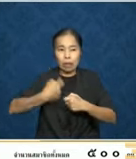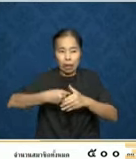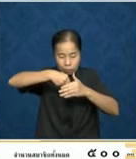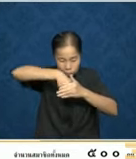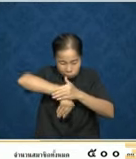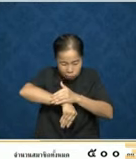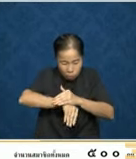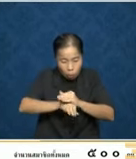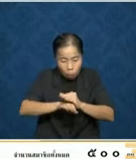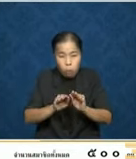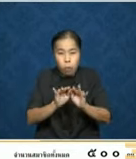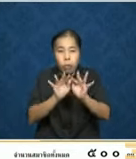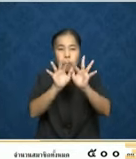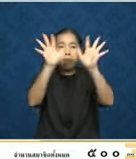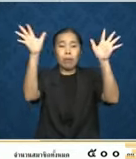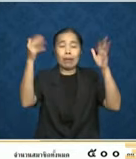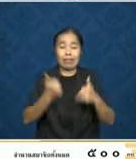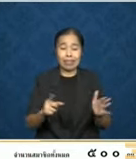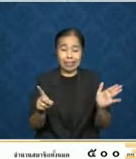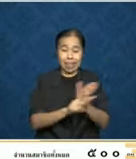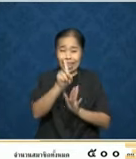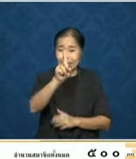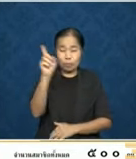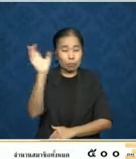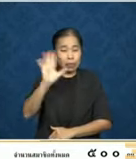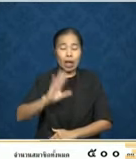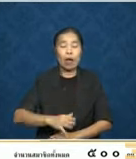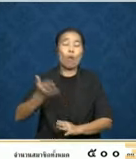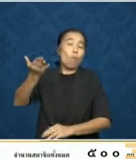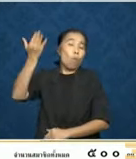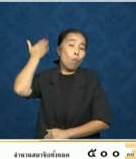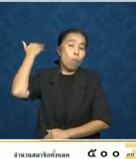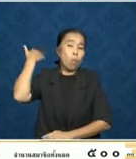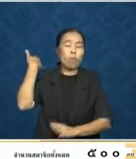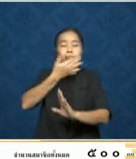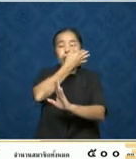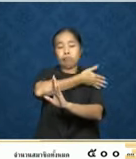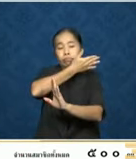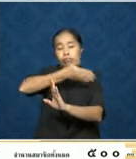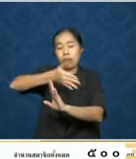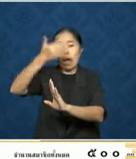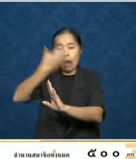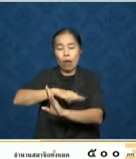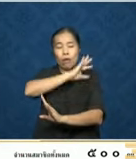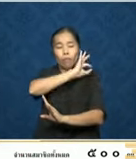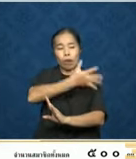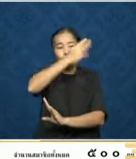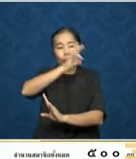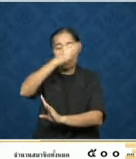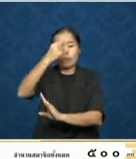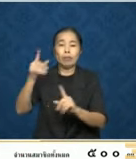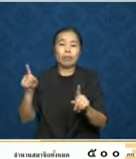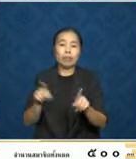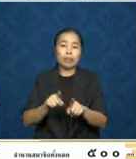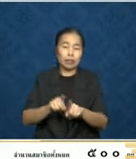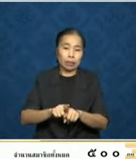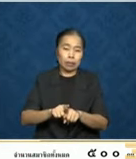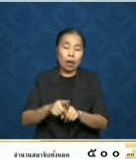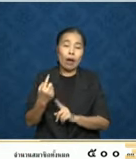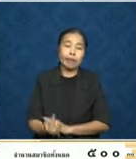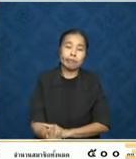ไปและนี่ไม่ใช่แค่ครั้งแรกและครั้งเดียวที่เกิดไฟไหม้ขึ้นกับบ่อขยะแพร่กระสาใหม่แห่งนี้ถ้าย้อนไปเมื่อ